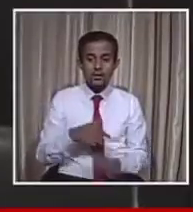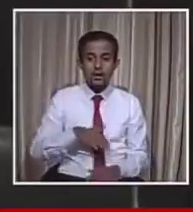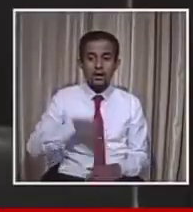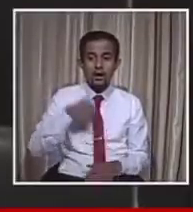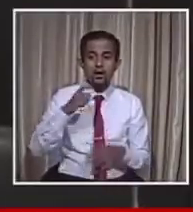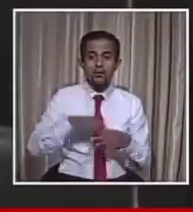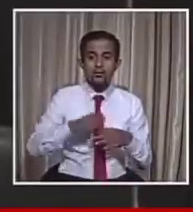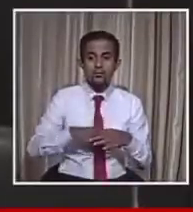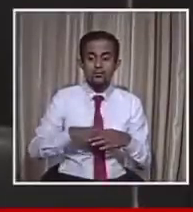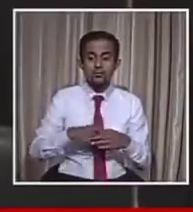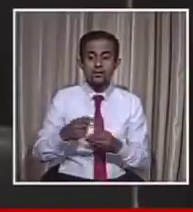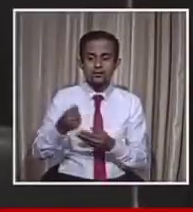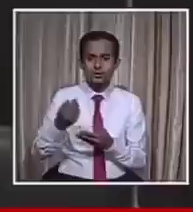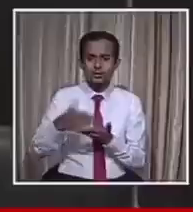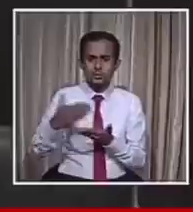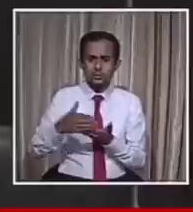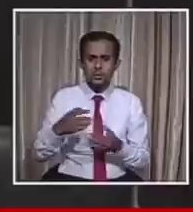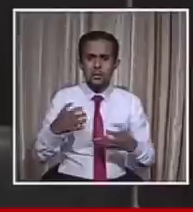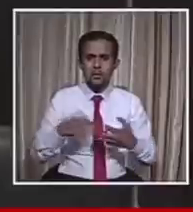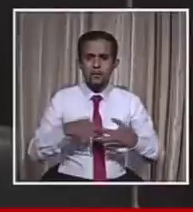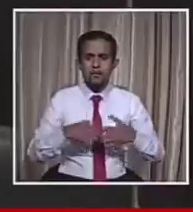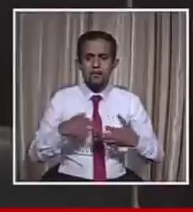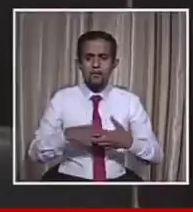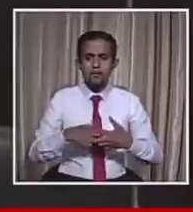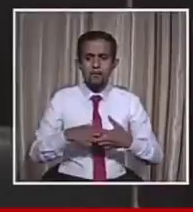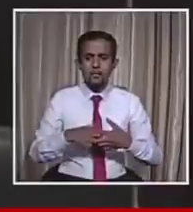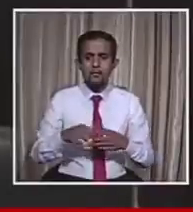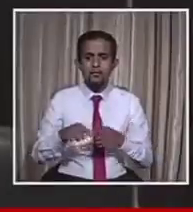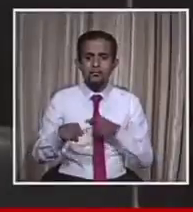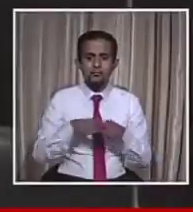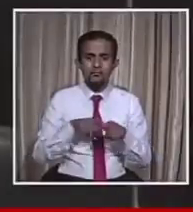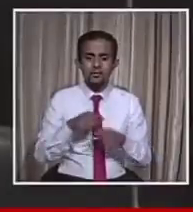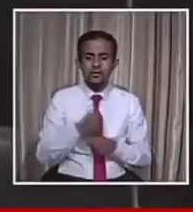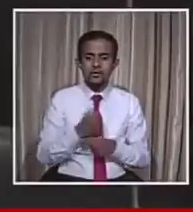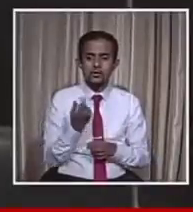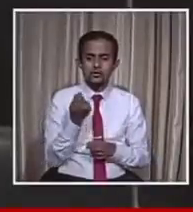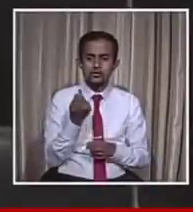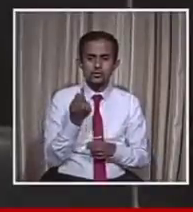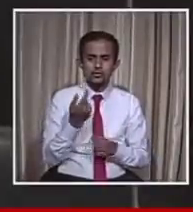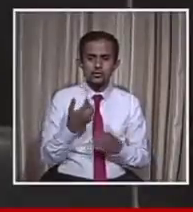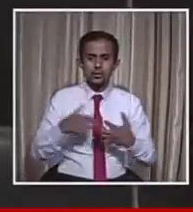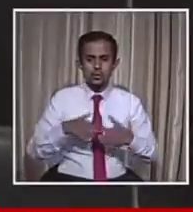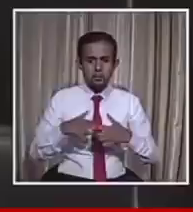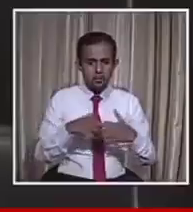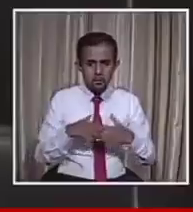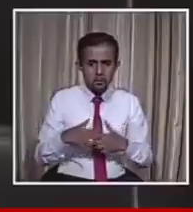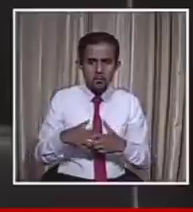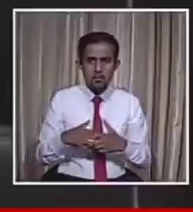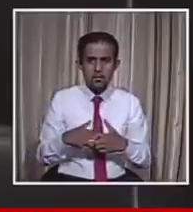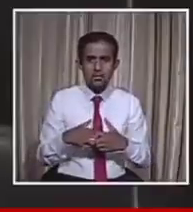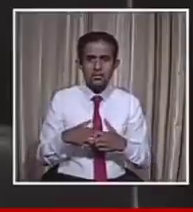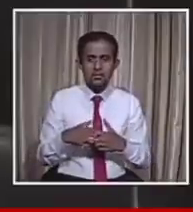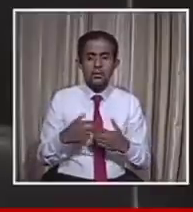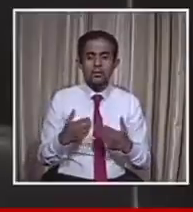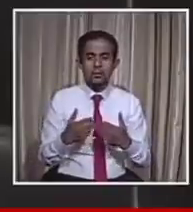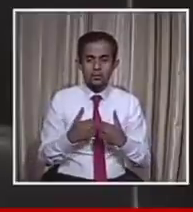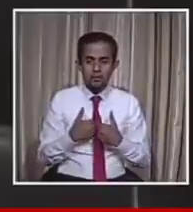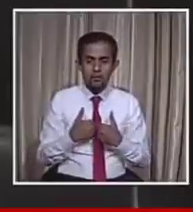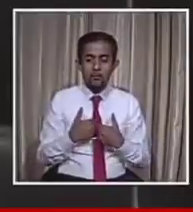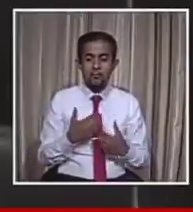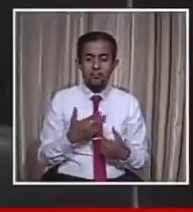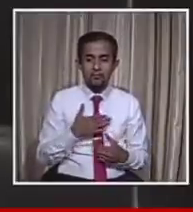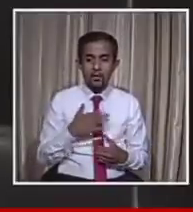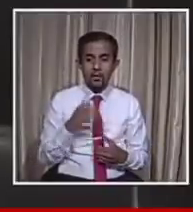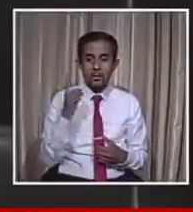நாடாளுமன்ற உறுப்பினர் பந்துல குணவர்த்தன தெரிவித்துள்ளார். நேற்று நாடாளுமன்றத்தில் உரையாற்றும் போதே அவர் மேற்கண்டவாறு தெரிவித்துள்ளார்.